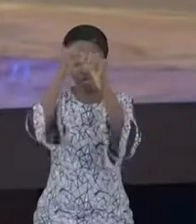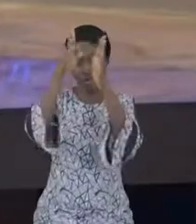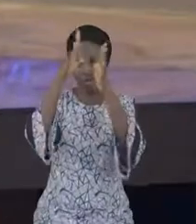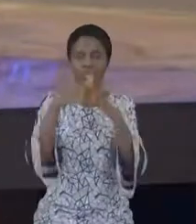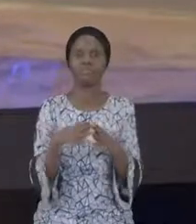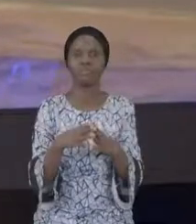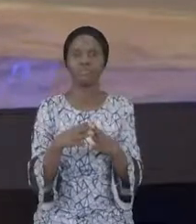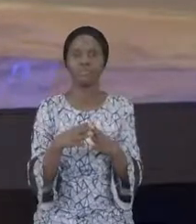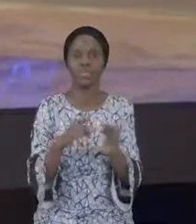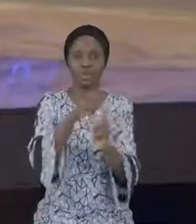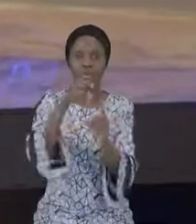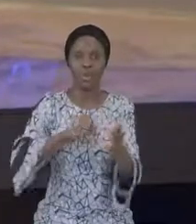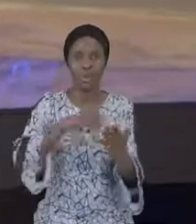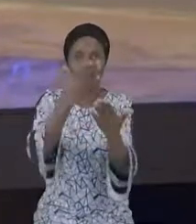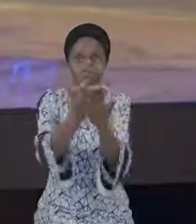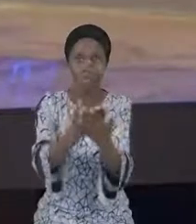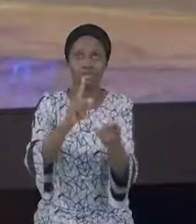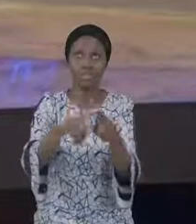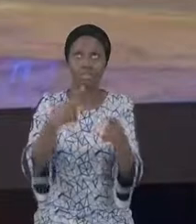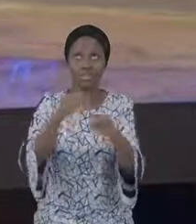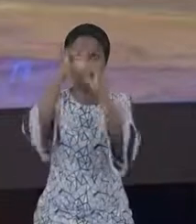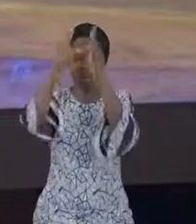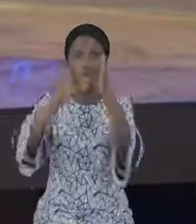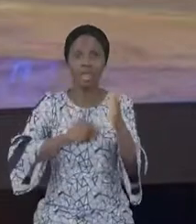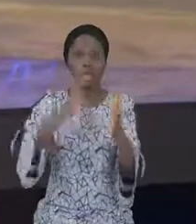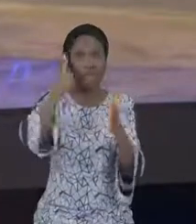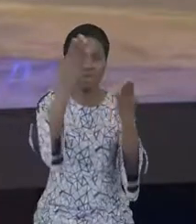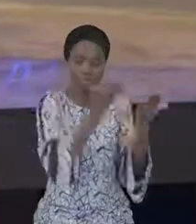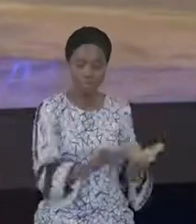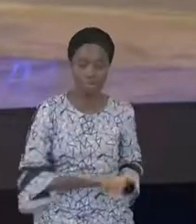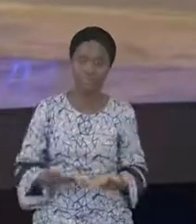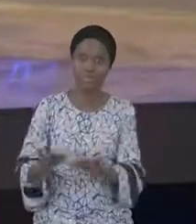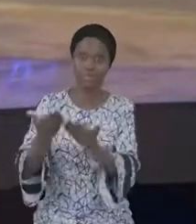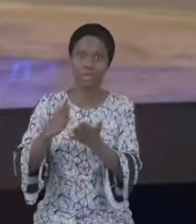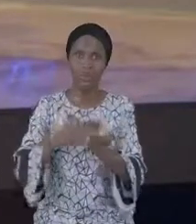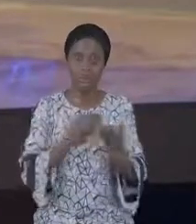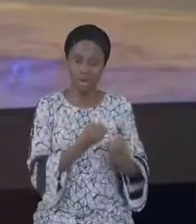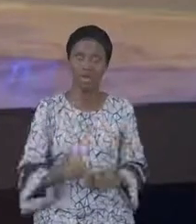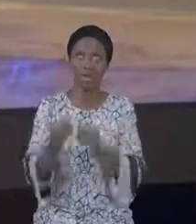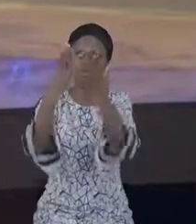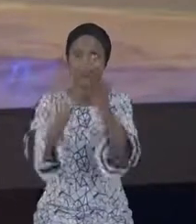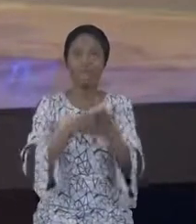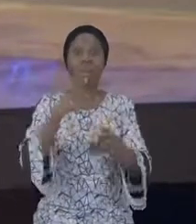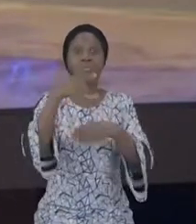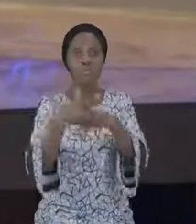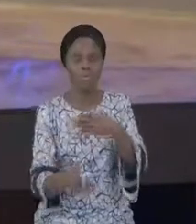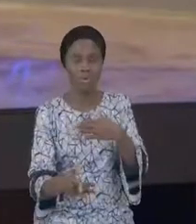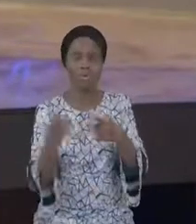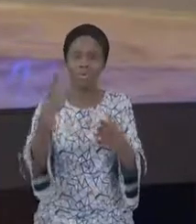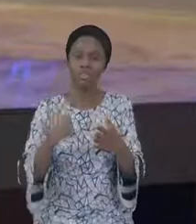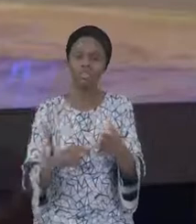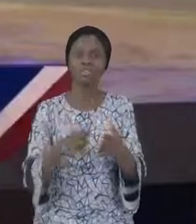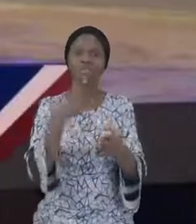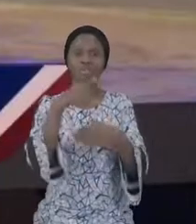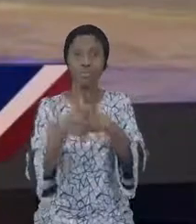serai I will present chez le Père my et que je lui présenterai mon sacrifice et mon sang, le